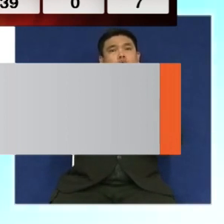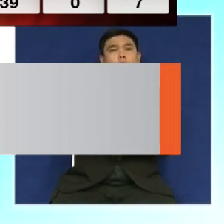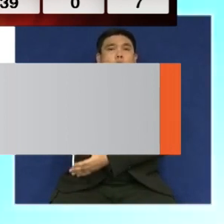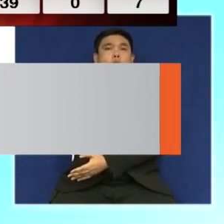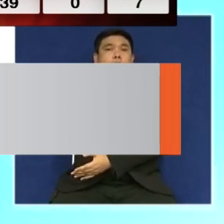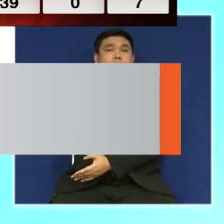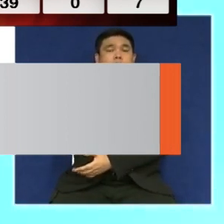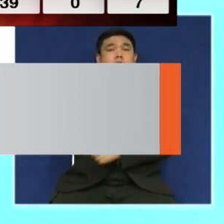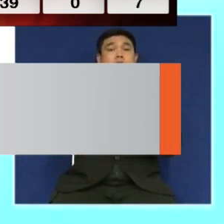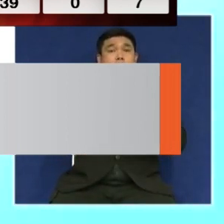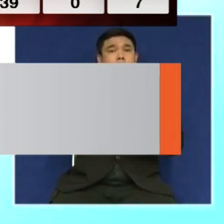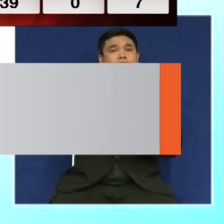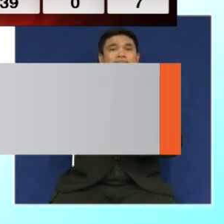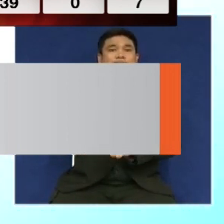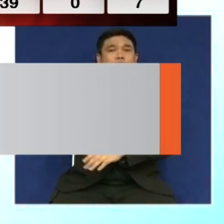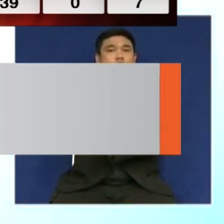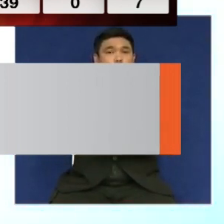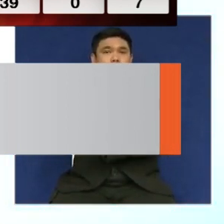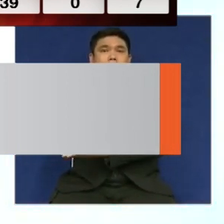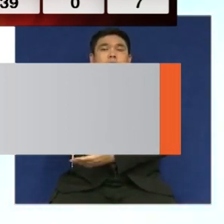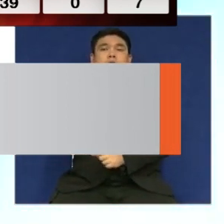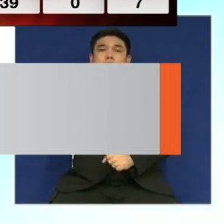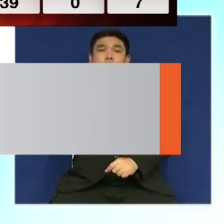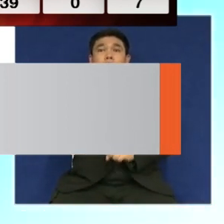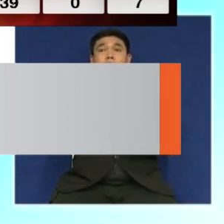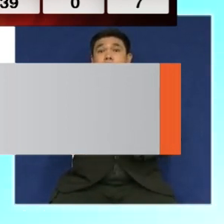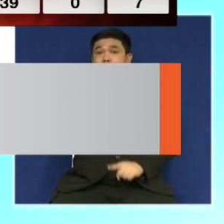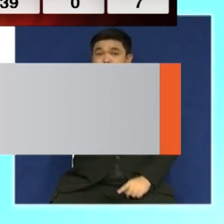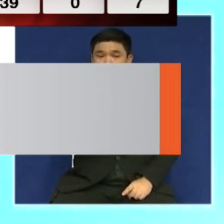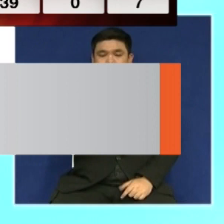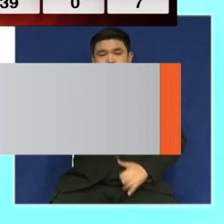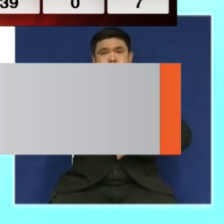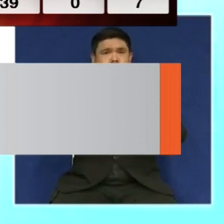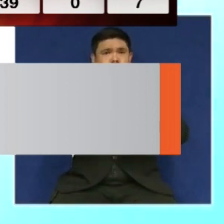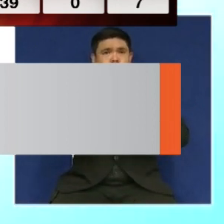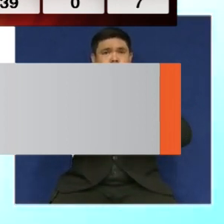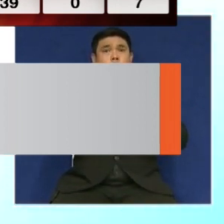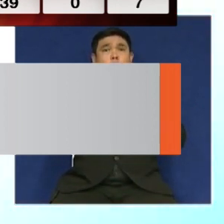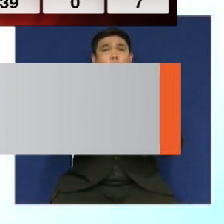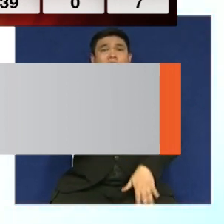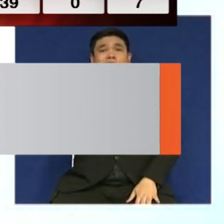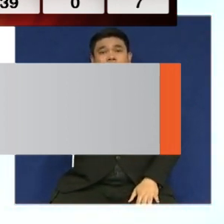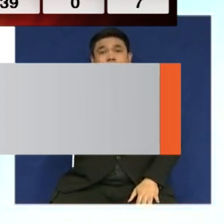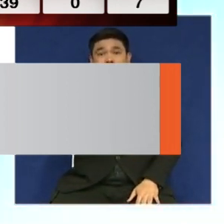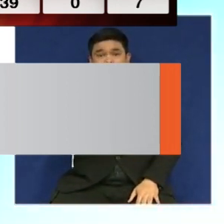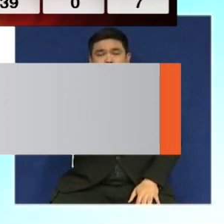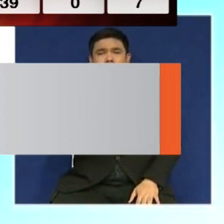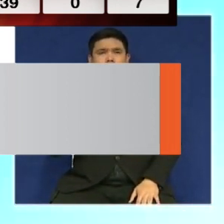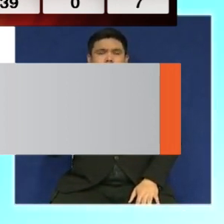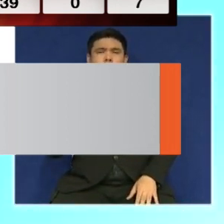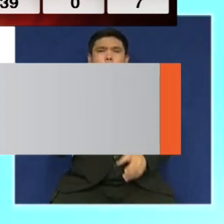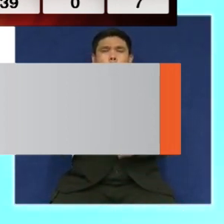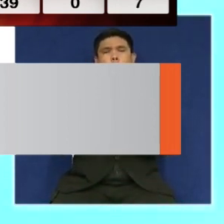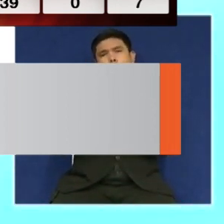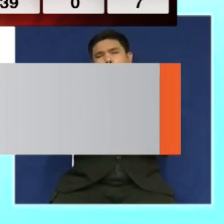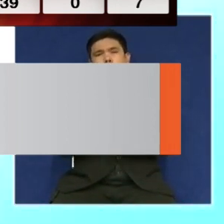ลนะครับในวันที่22คือเมื่อวานนี้นะครับก็มีผู้มารับบริการ75รายนะครับส่วนใหญ่ก็มีอาการเล็กน้อยนะฮะเ